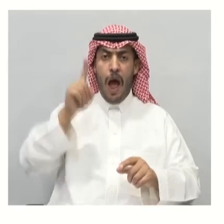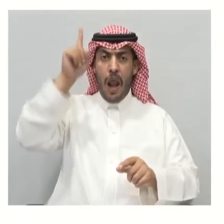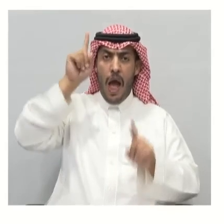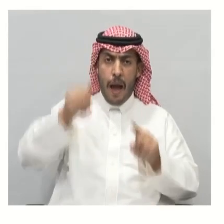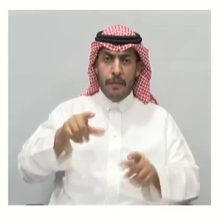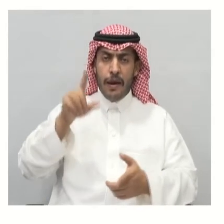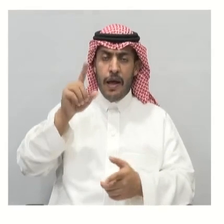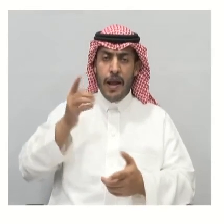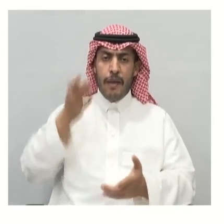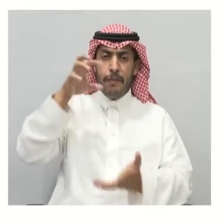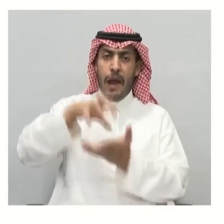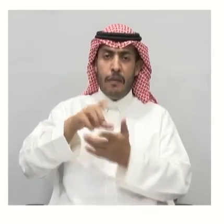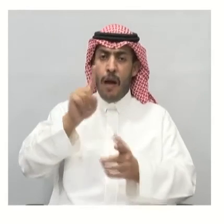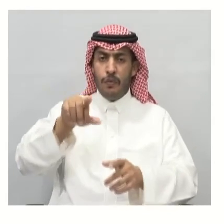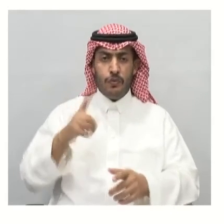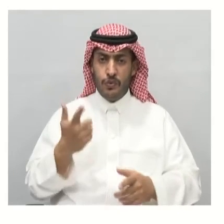عليه